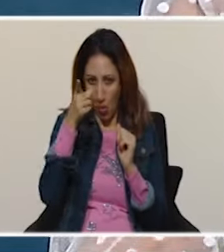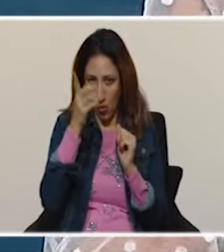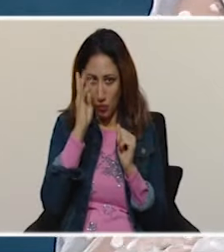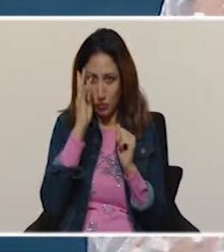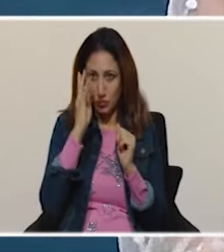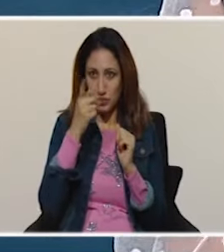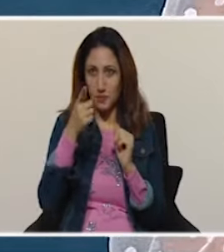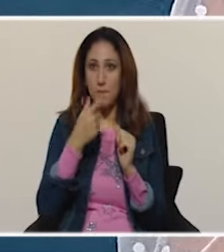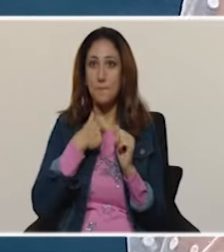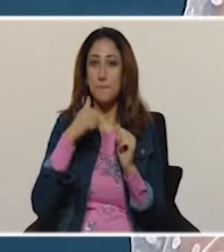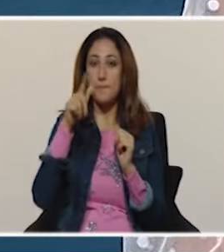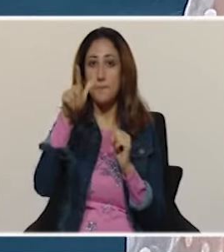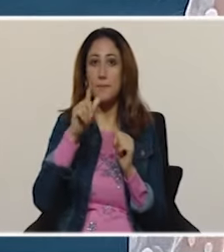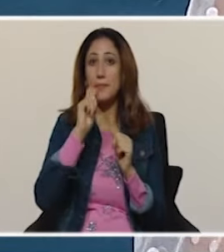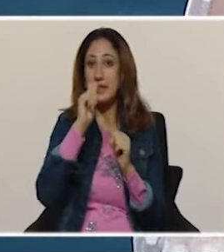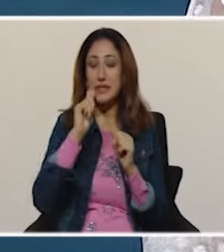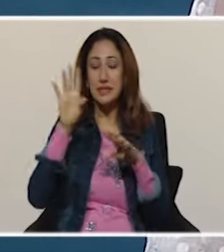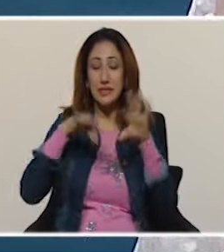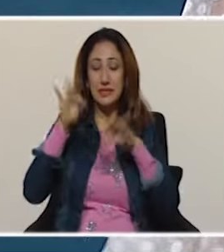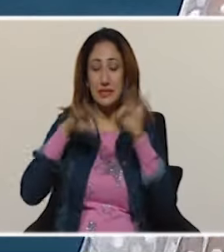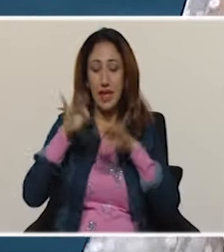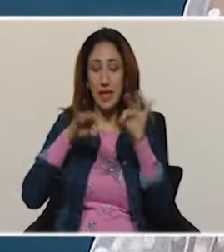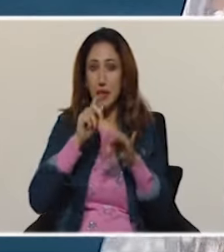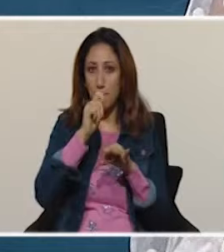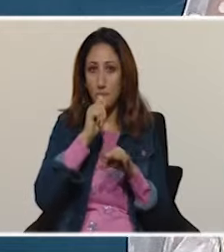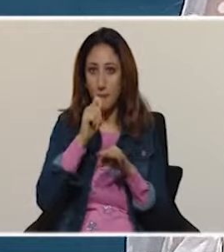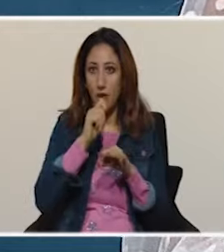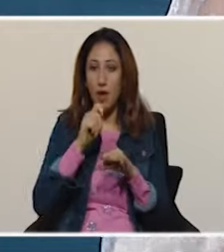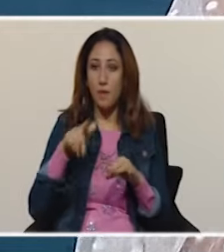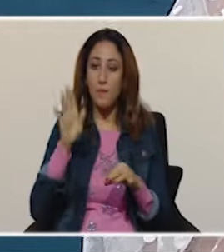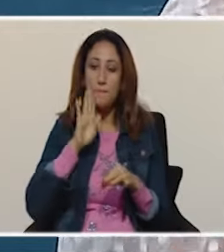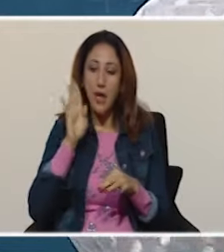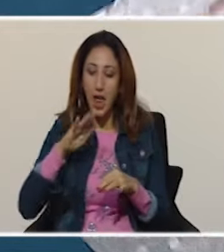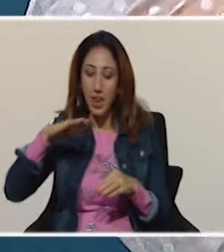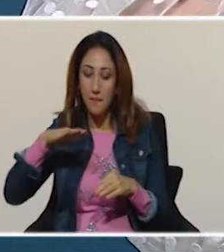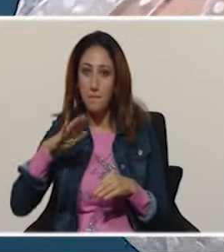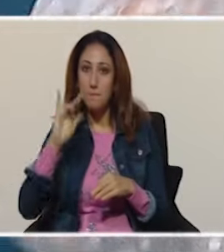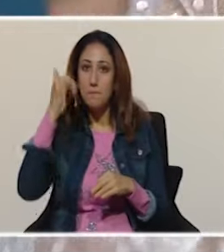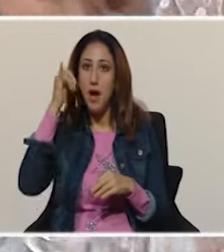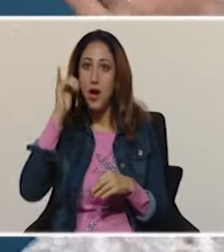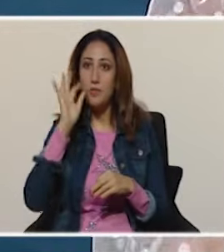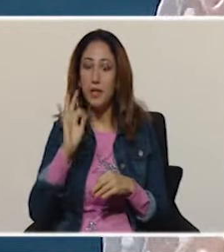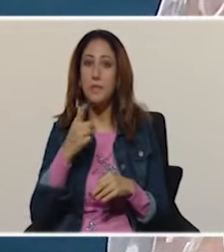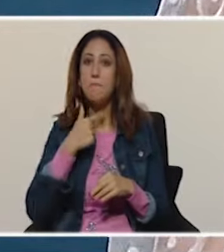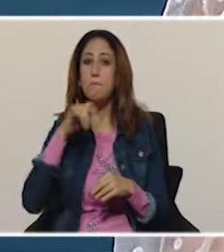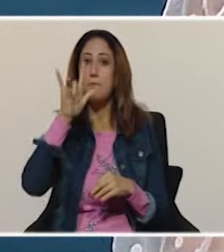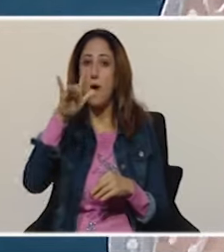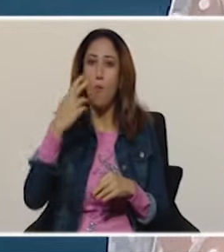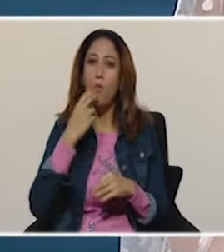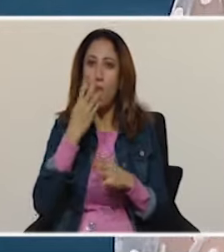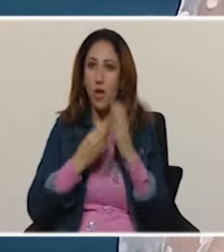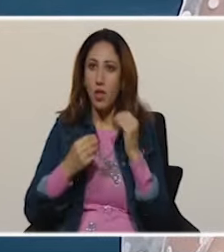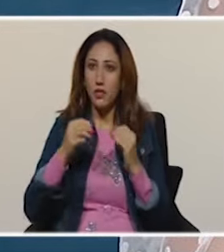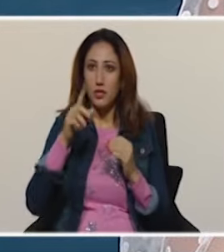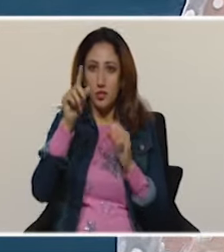التلفزيون، بحب البرامج السياسيه، بالرغم انه هلا عم بيتعلم عربي بس هو البرامج السياسيه بتستهويه، يعني انا بيتفرج